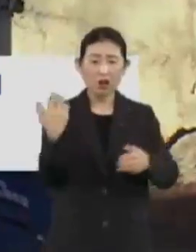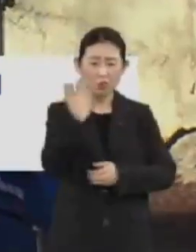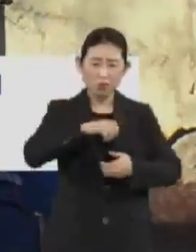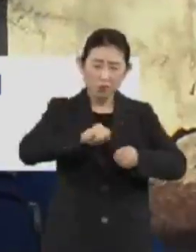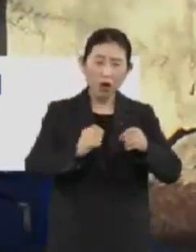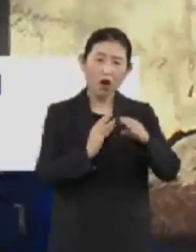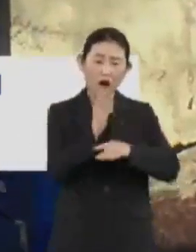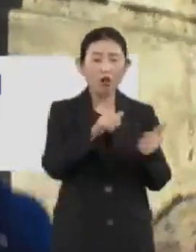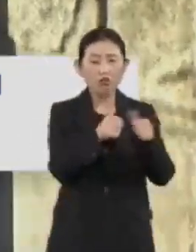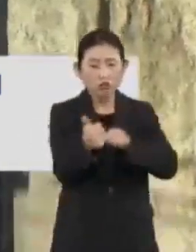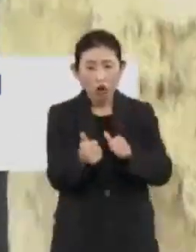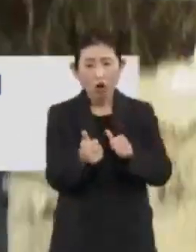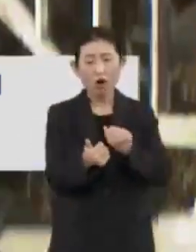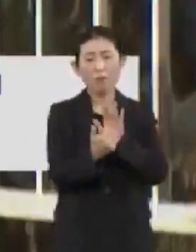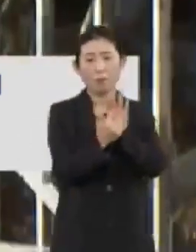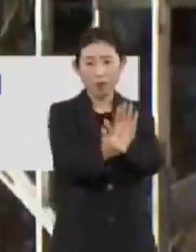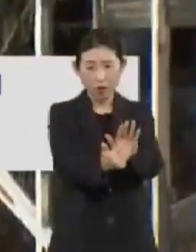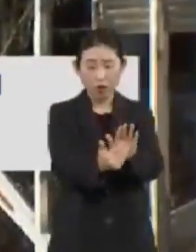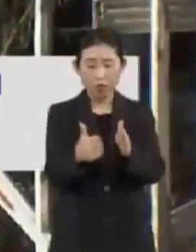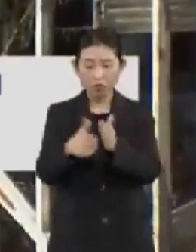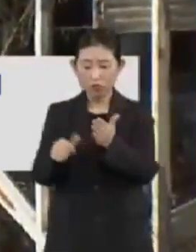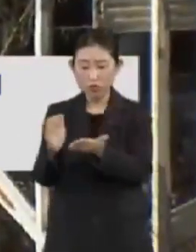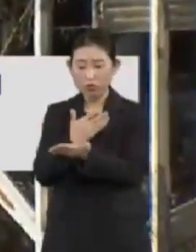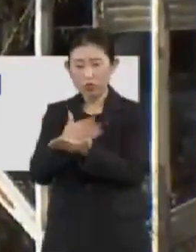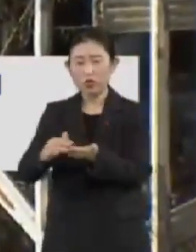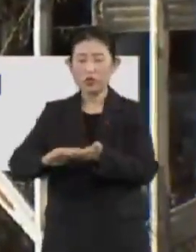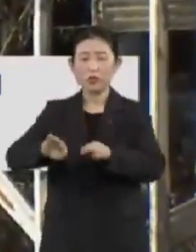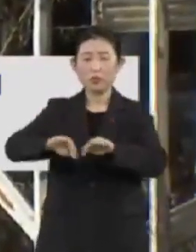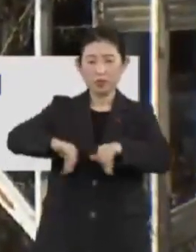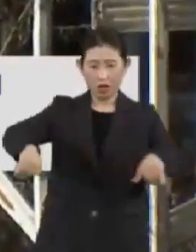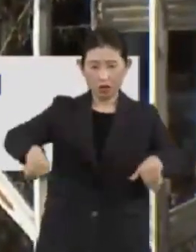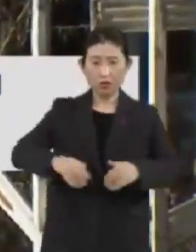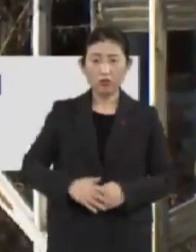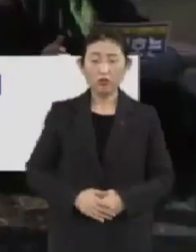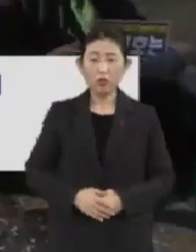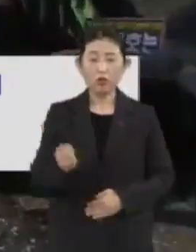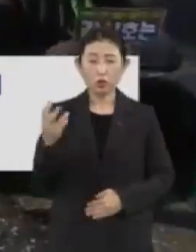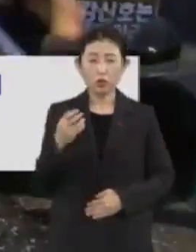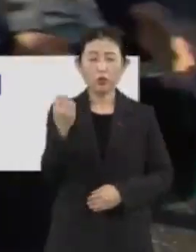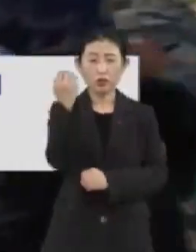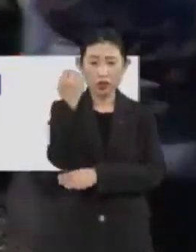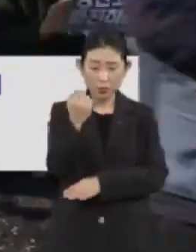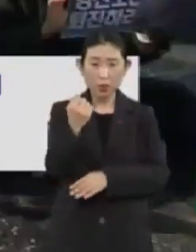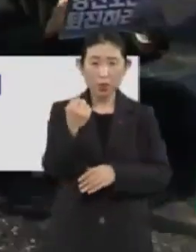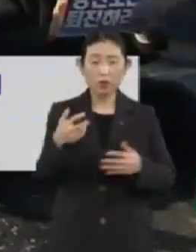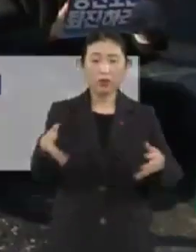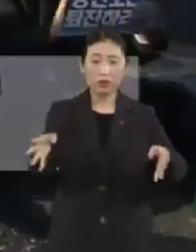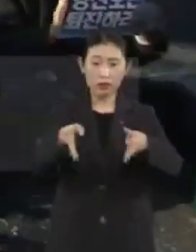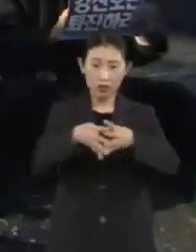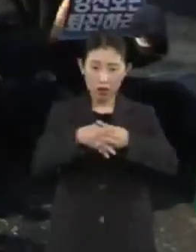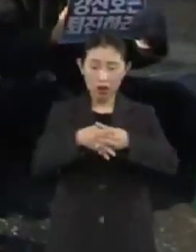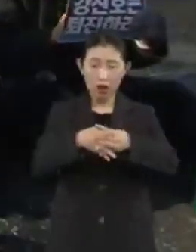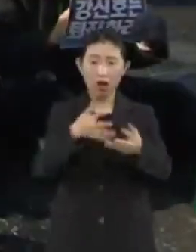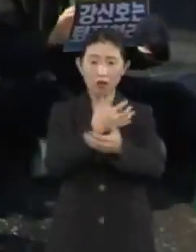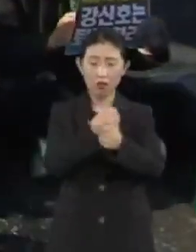방지를 위해 택배 노동자 분류 작업 배제와 표준 계약서 제정 등의 내용이 담긴 사회적 합의를